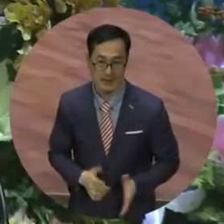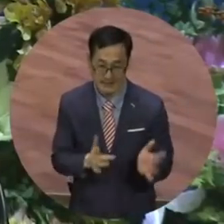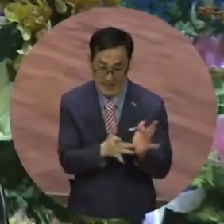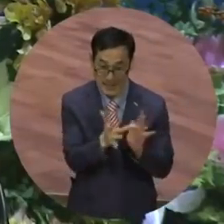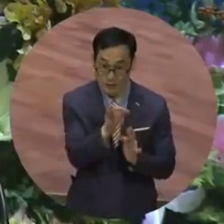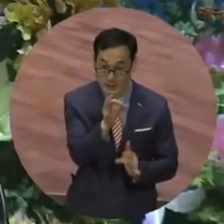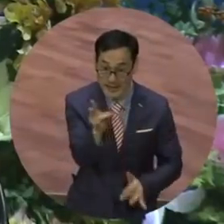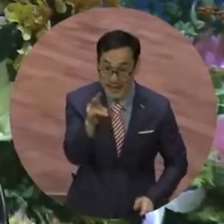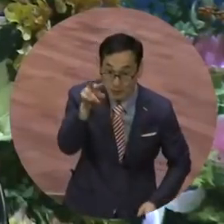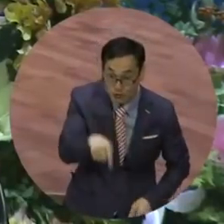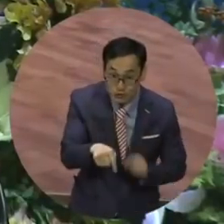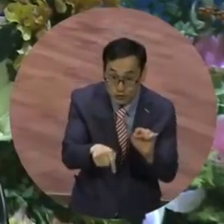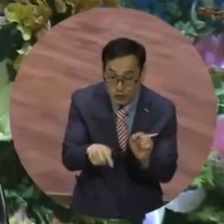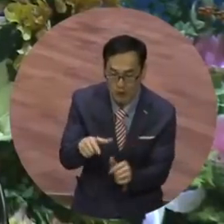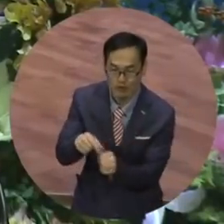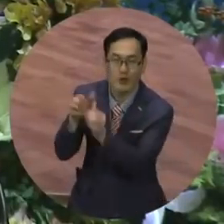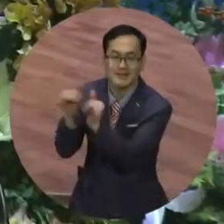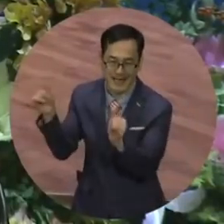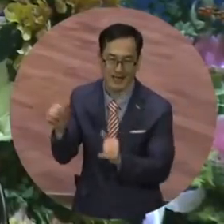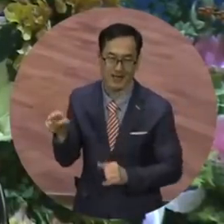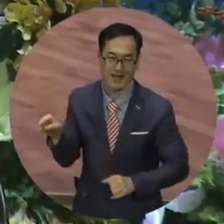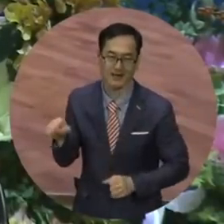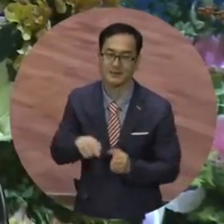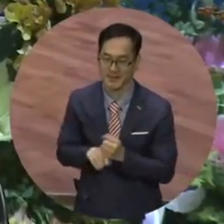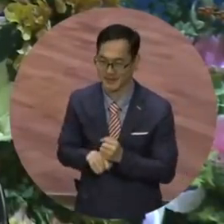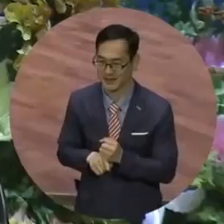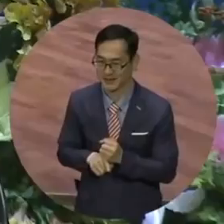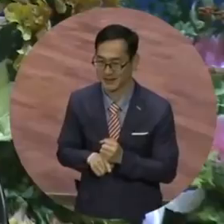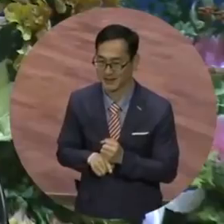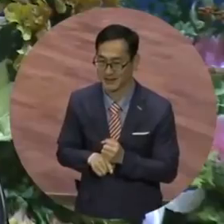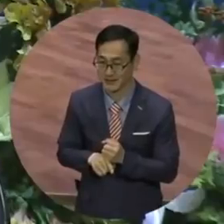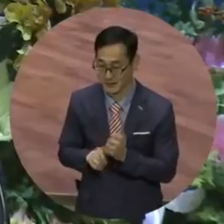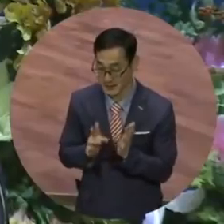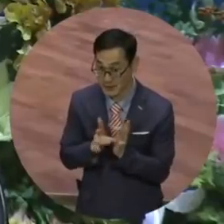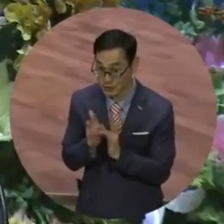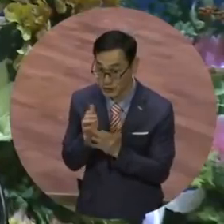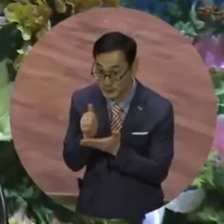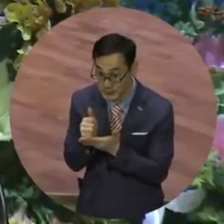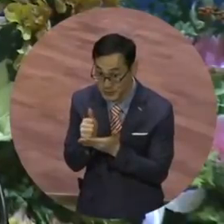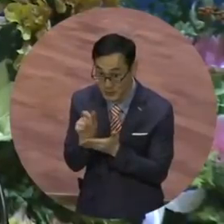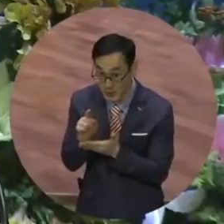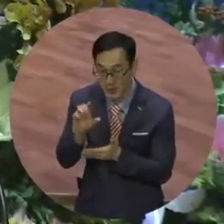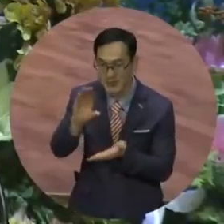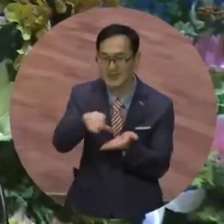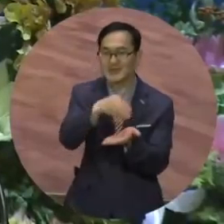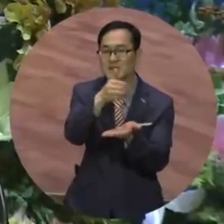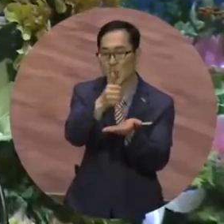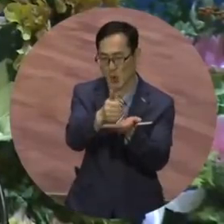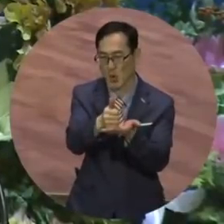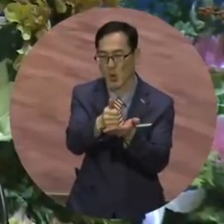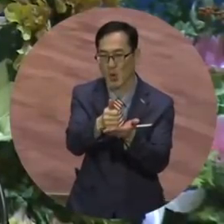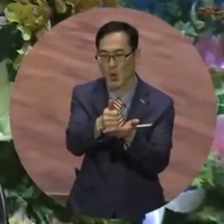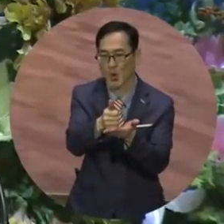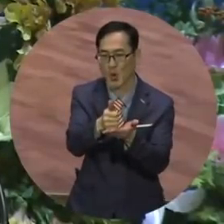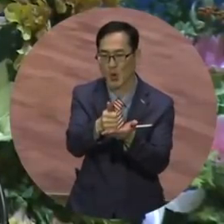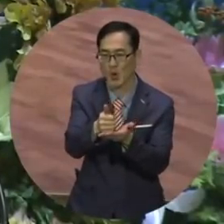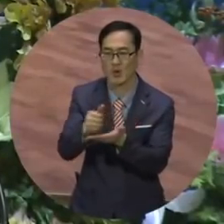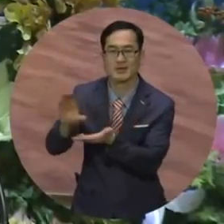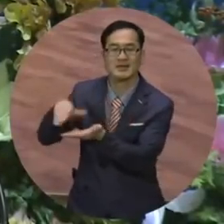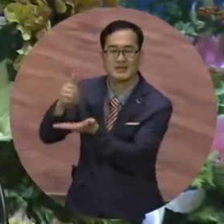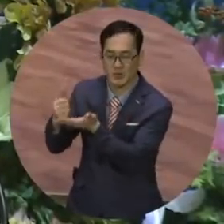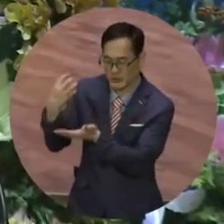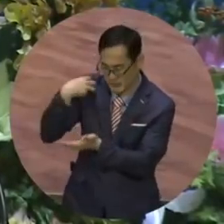그래서 예수 믿음 구원받아요. 예수님이 이 땅에 뭐로 오셨습니까? 그리스도로 오셨어요. 그래서 예수 믿음